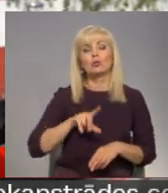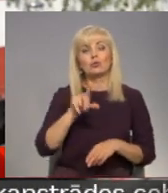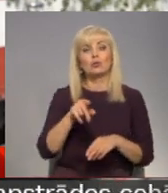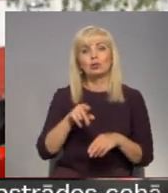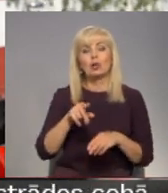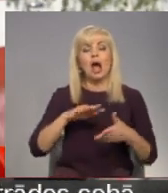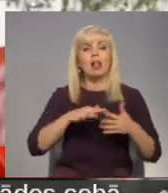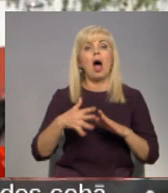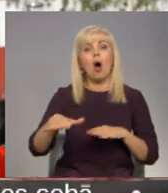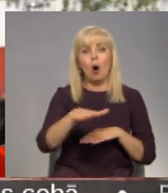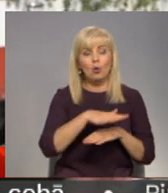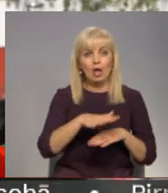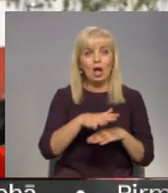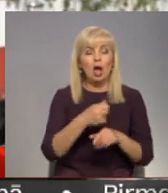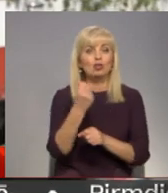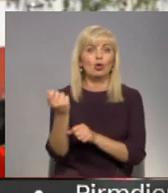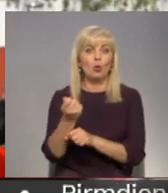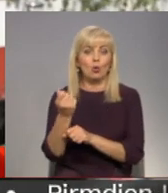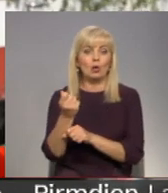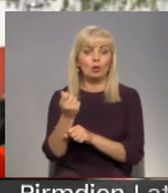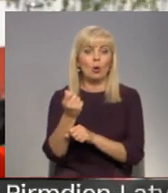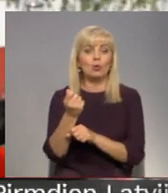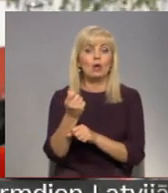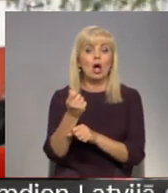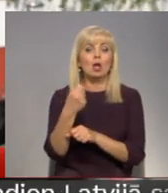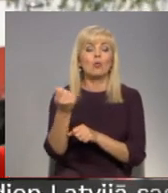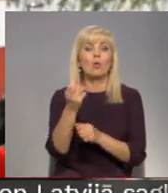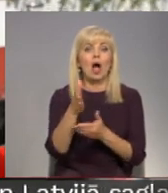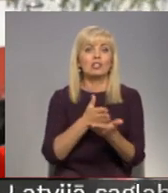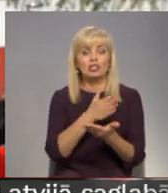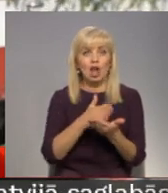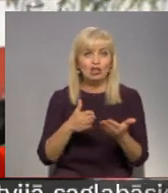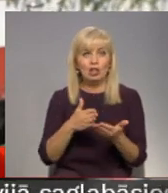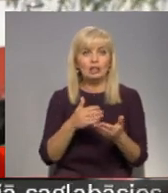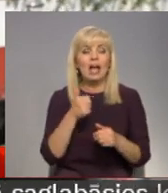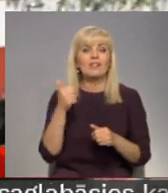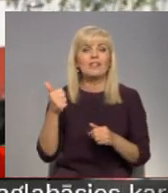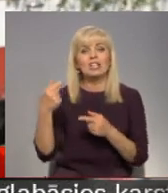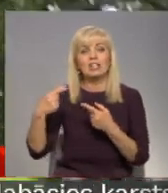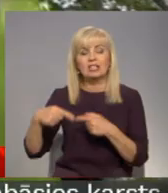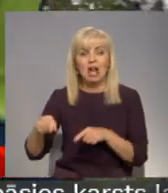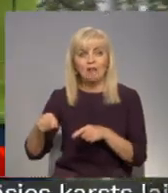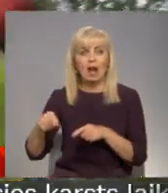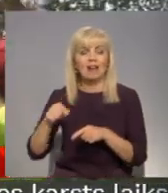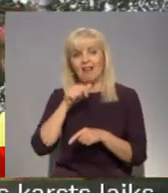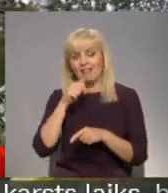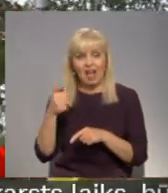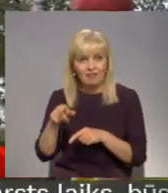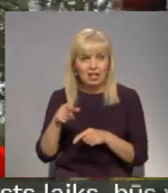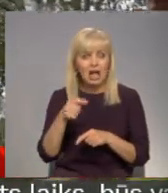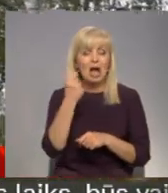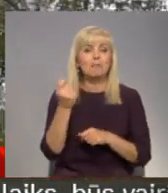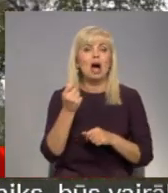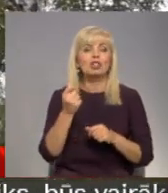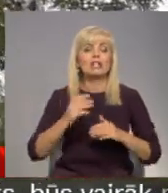dzēst. Mēs jau paņemam šļūteni, man ne, piemēram, nodzēšam. A viņi sita tām pletnēm, nu viņi tad jaunās mašīnas lauku neiet virsū. Pažarnieku svētki